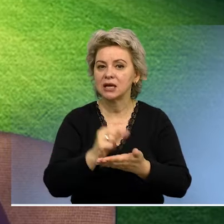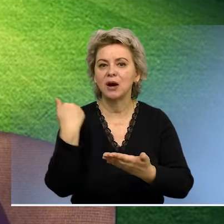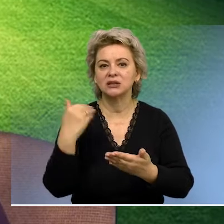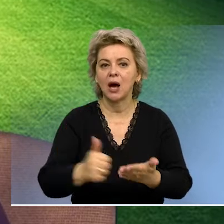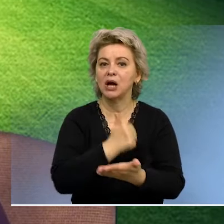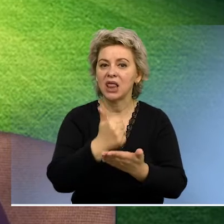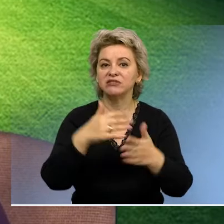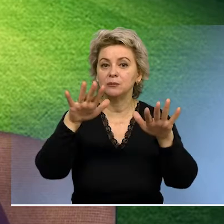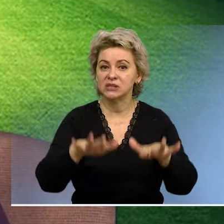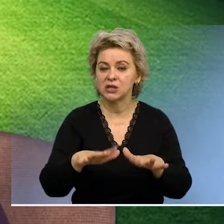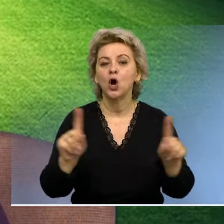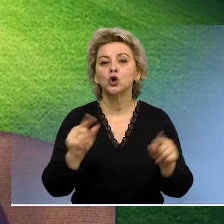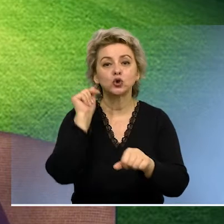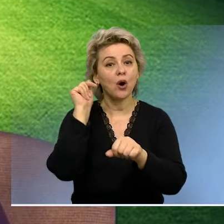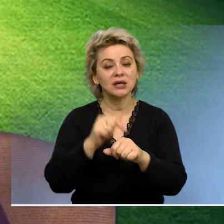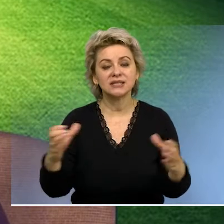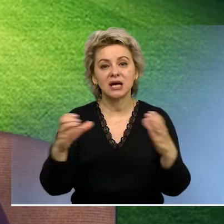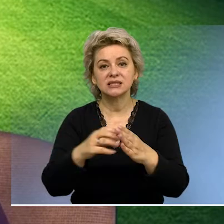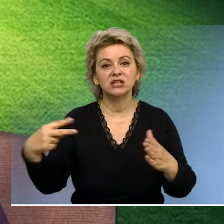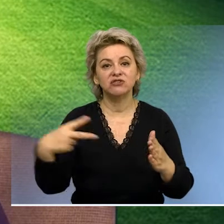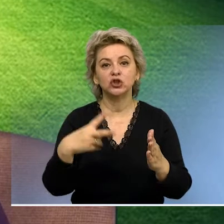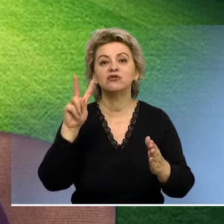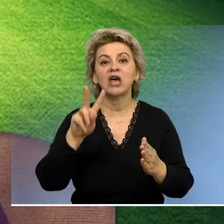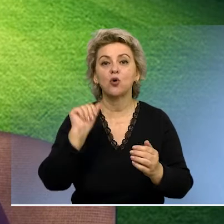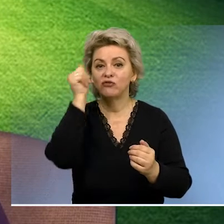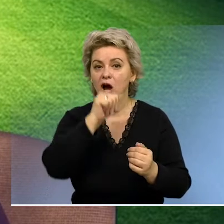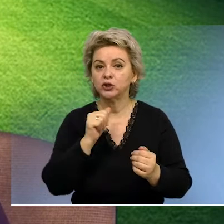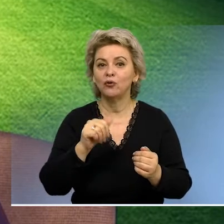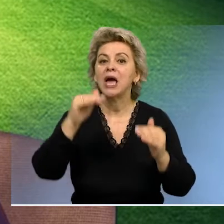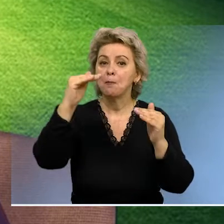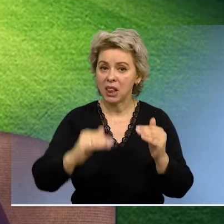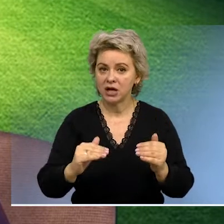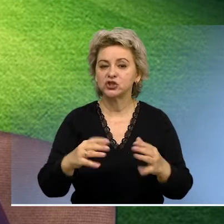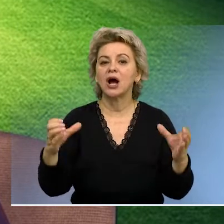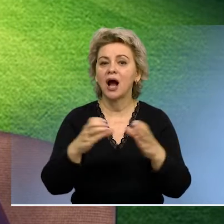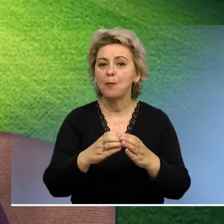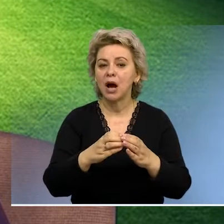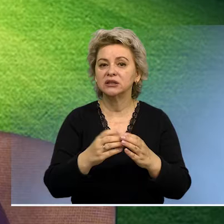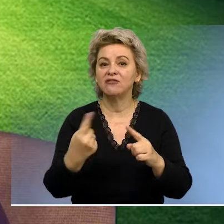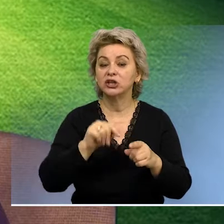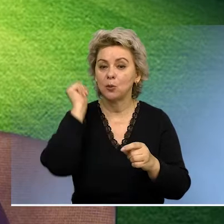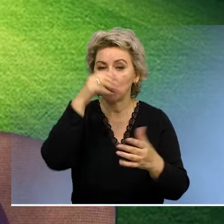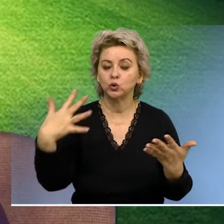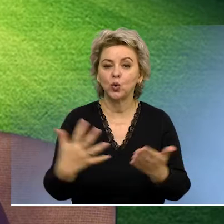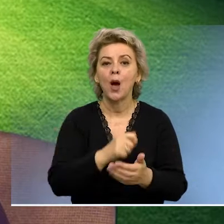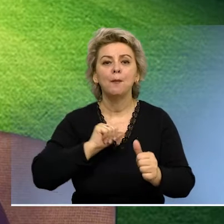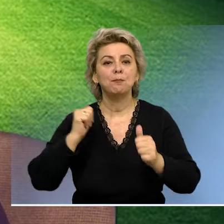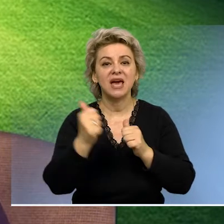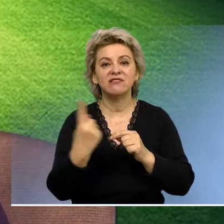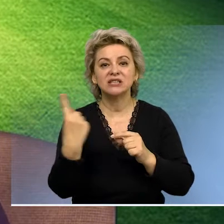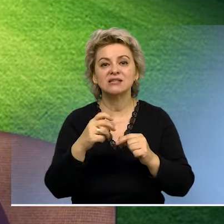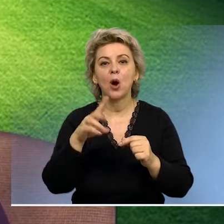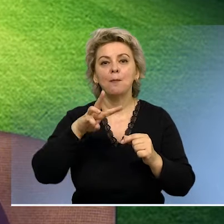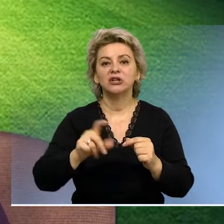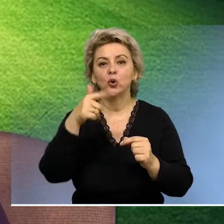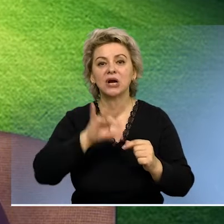областных турнирах и занимает там призовые места. Что касается команды 2002 годов и младше, команда в этом